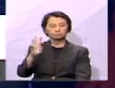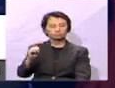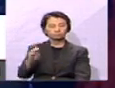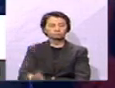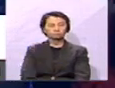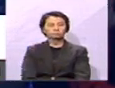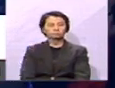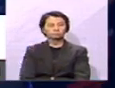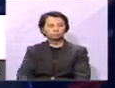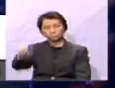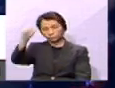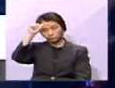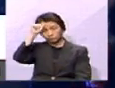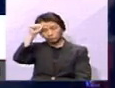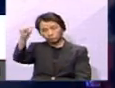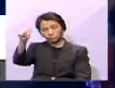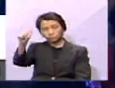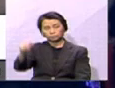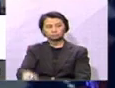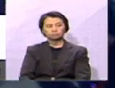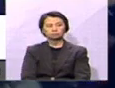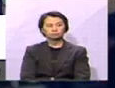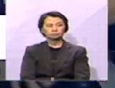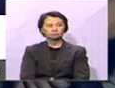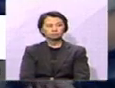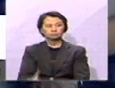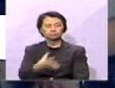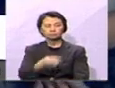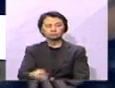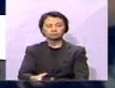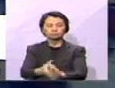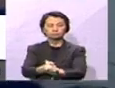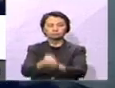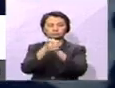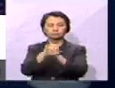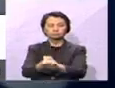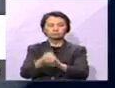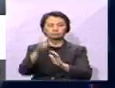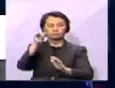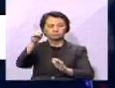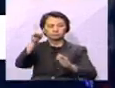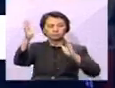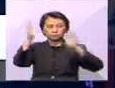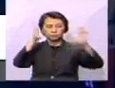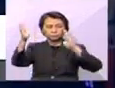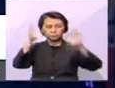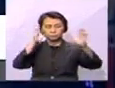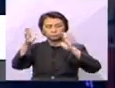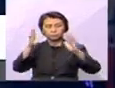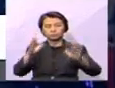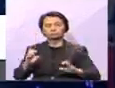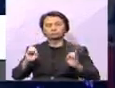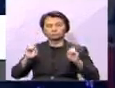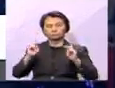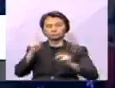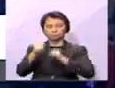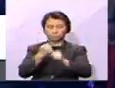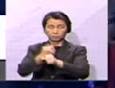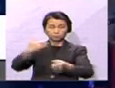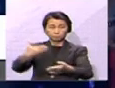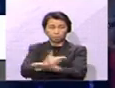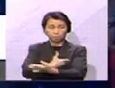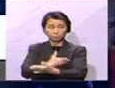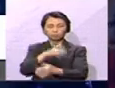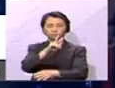di angkri Assalamualikum warahmatullahi wabarakatuh dan salam sat Malaysia baik memasuki tahun baru